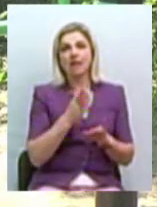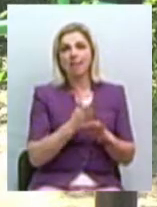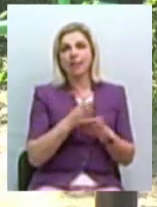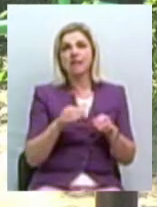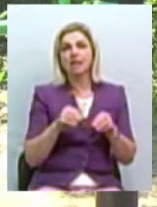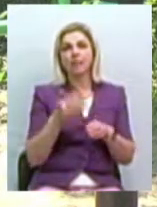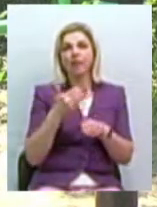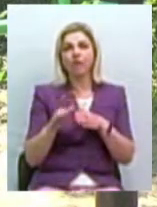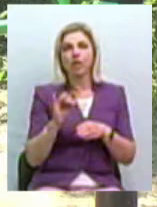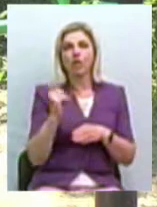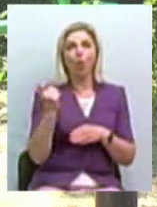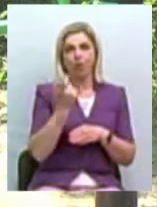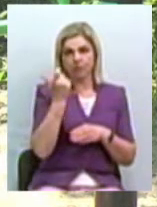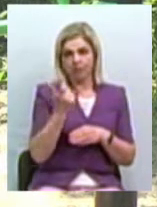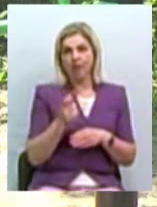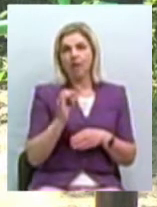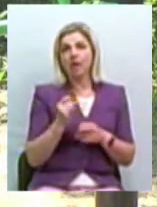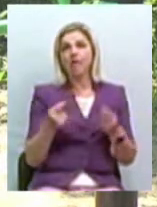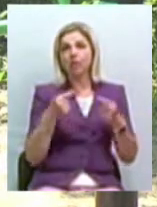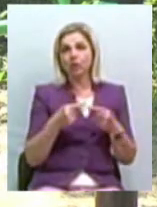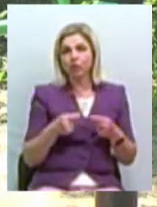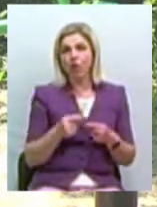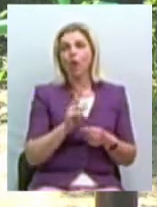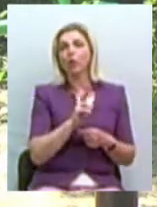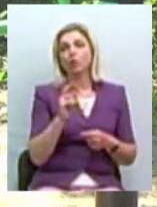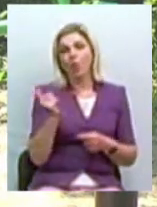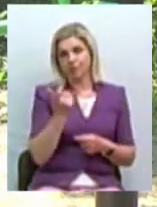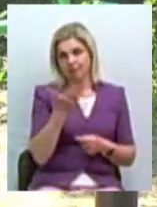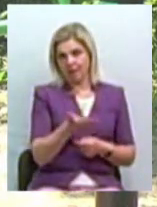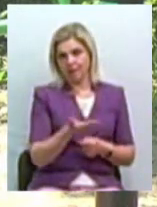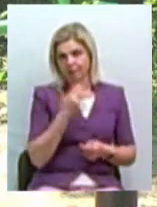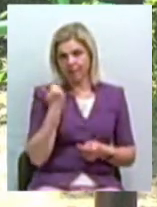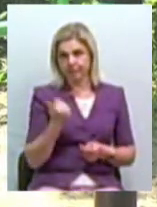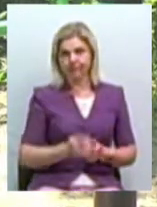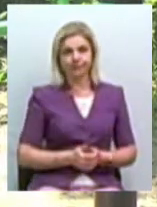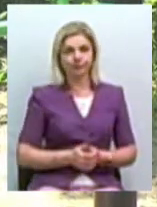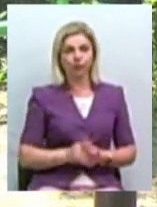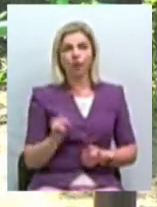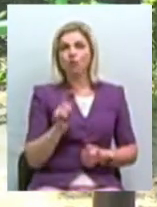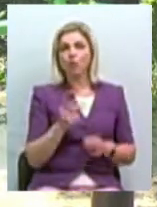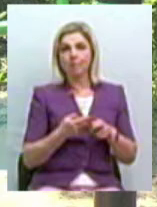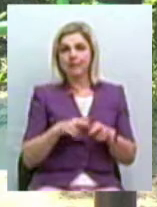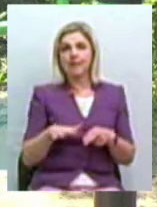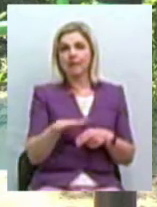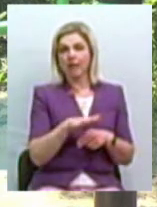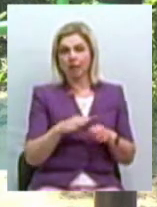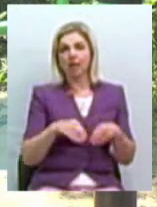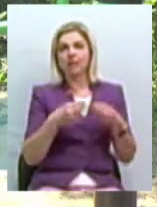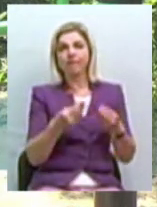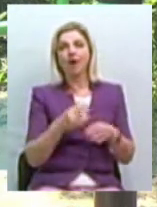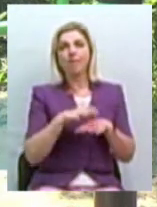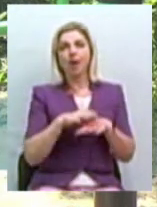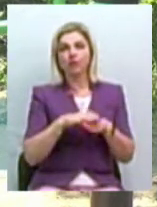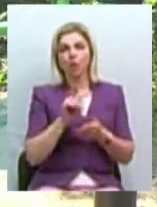та функціонального призначення, відповідно, і балансоутримувача. Для того, щоб цю територію віддавати на баланс, має